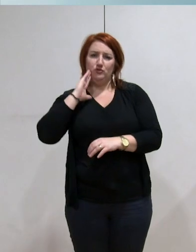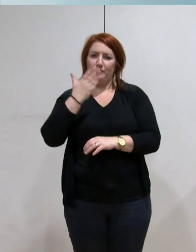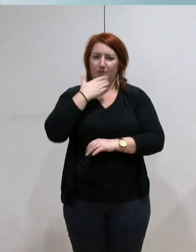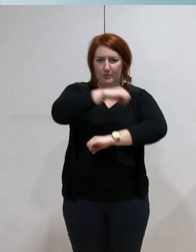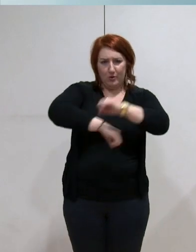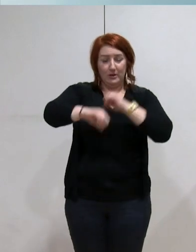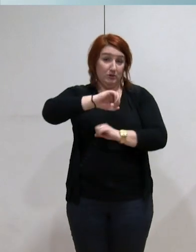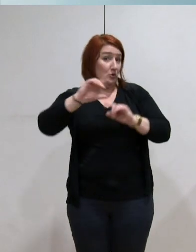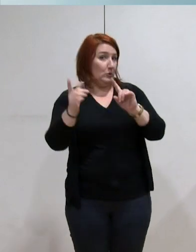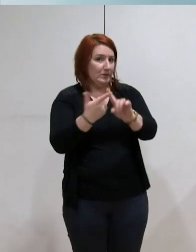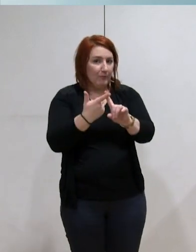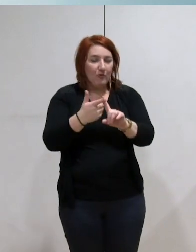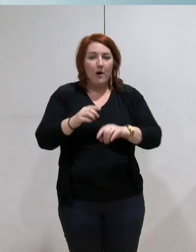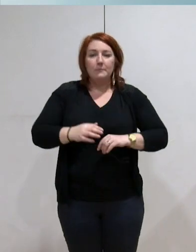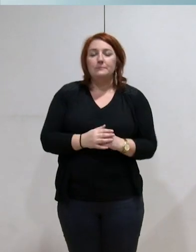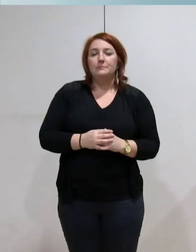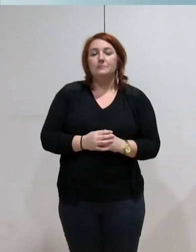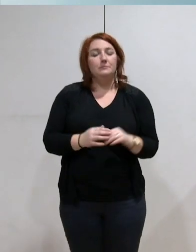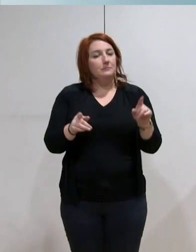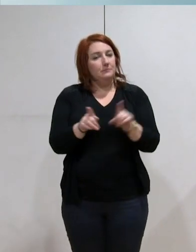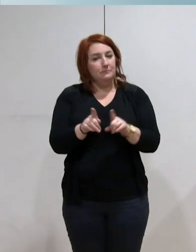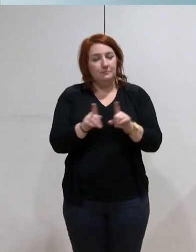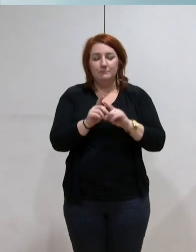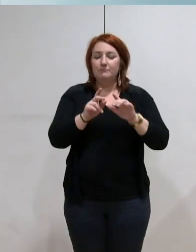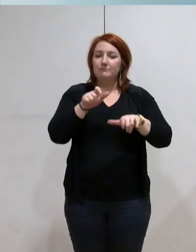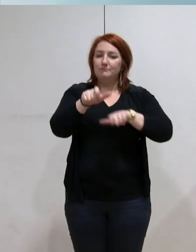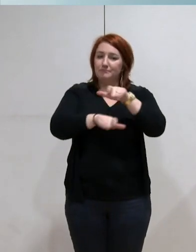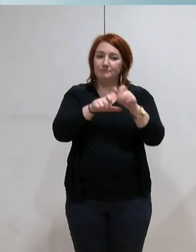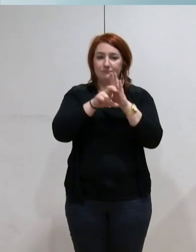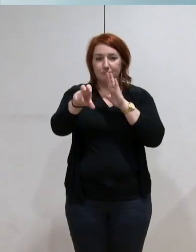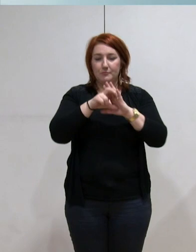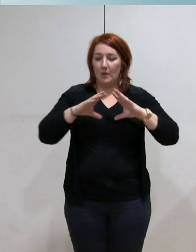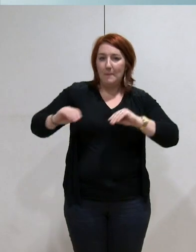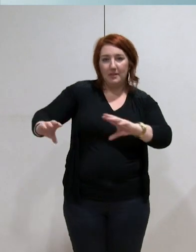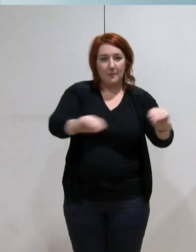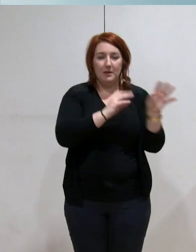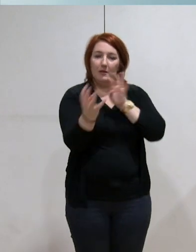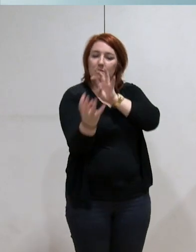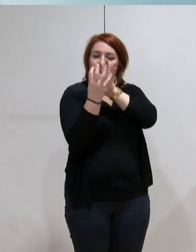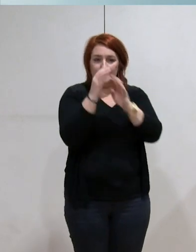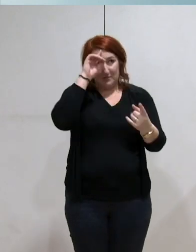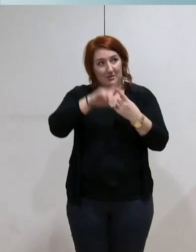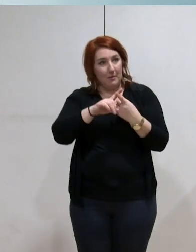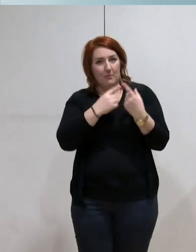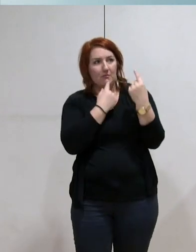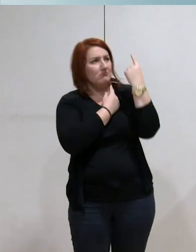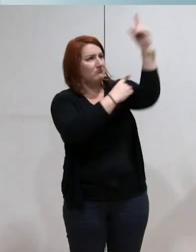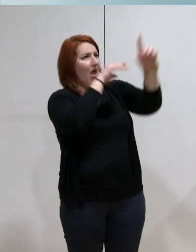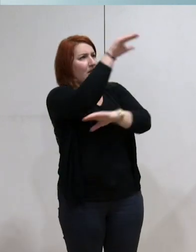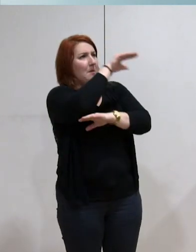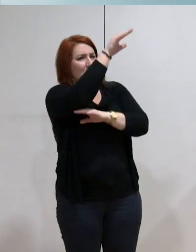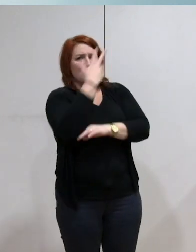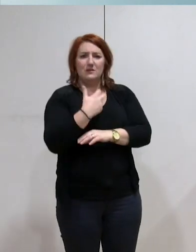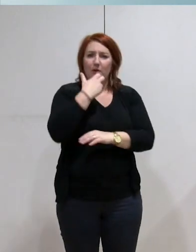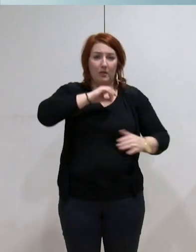2è où nous avancerons également avec les Grenaux de bois sur euh le droit d'interpellation citoyenne avec également